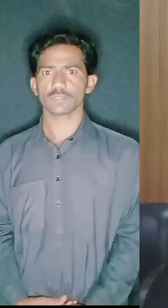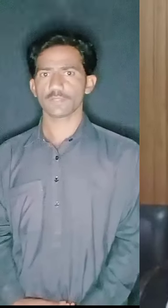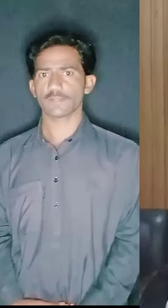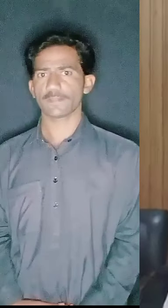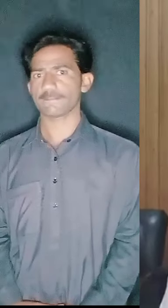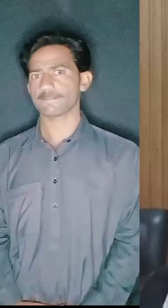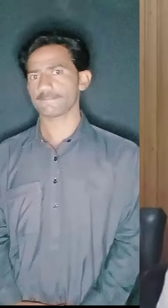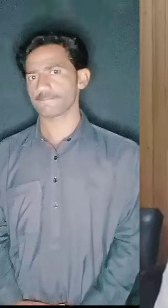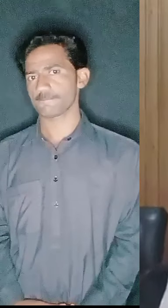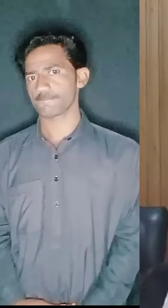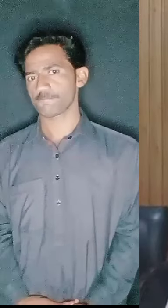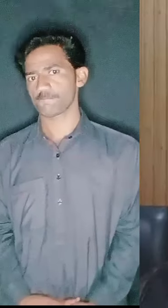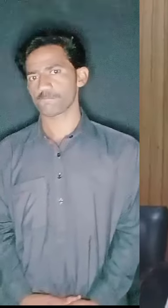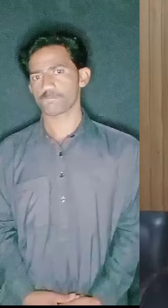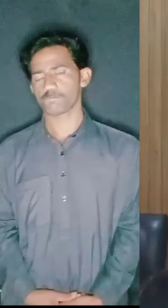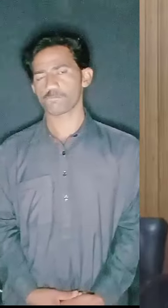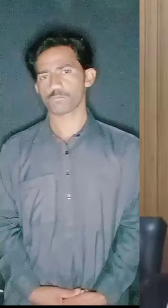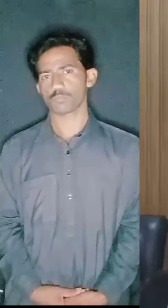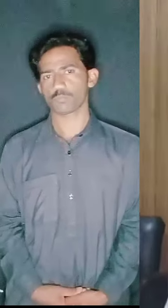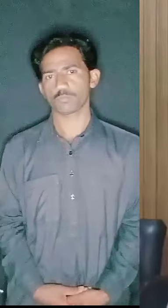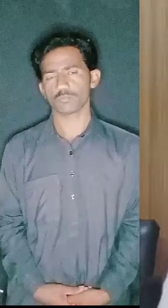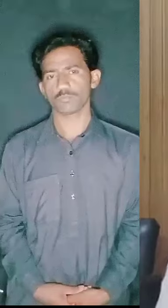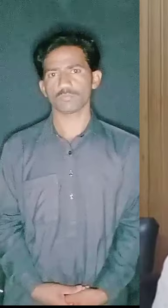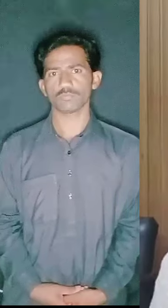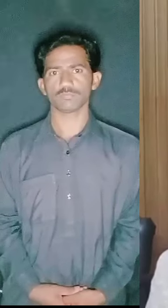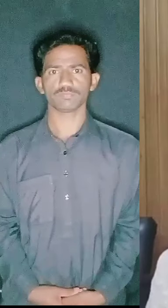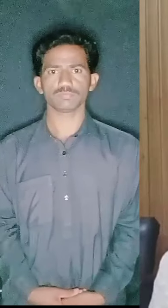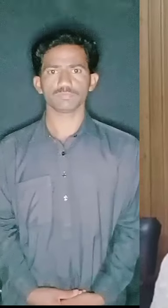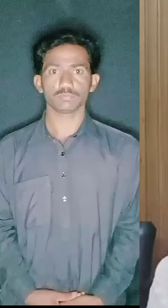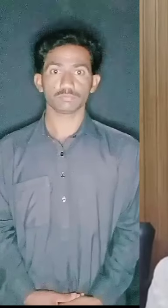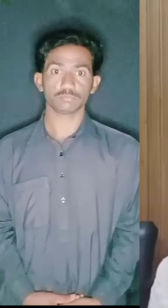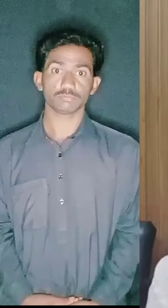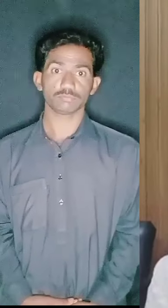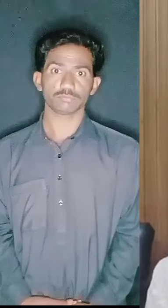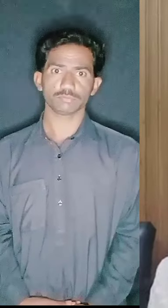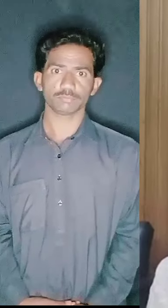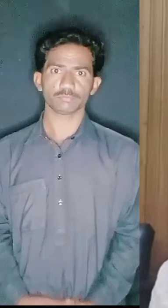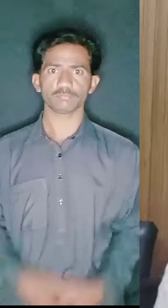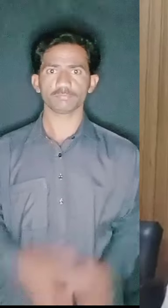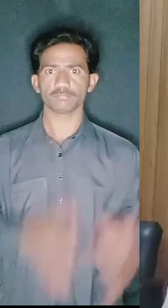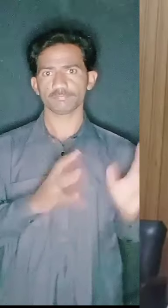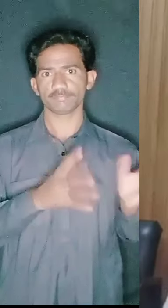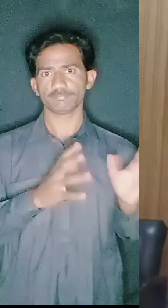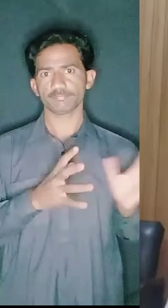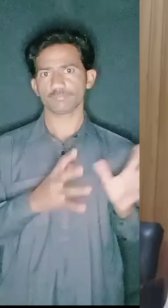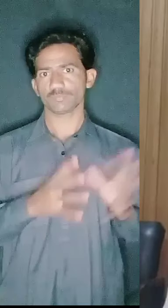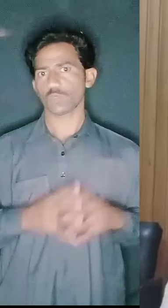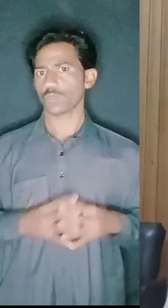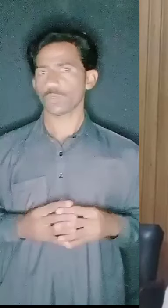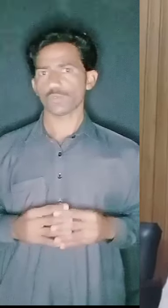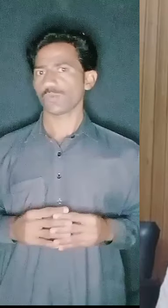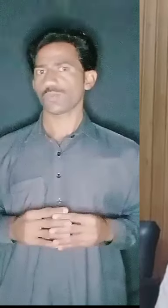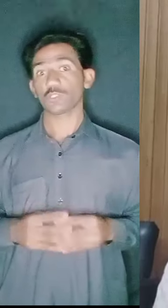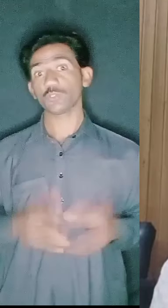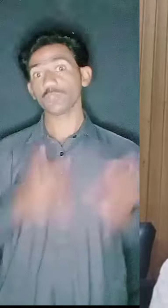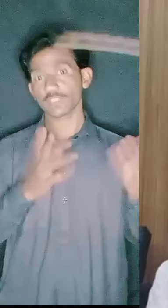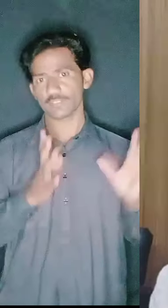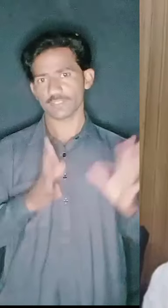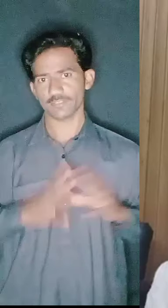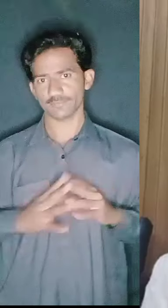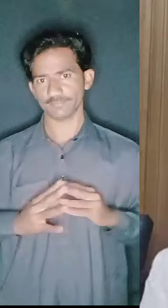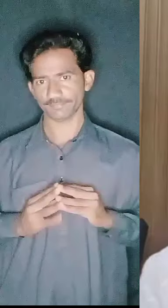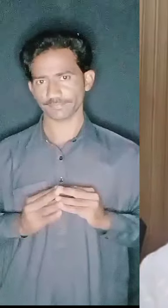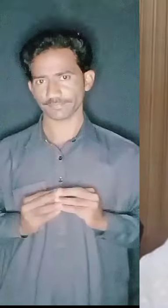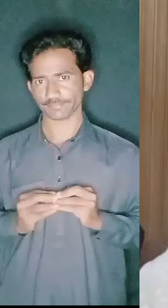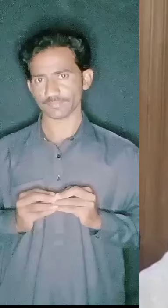होगा। अब इन्होंने खुद पसंद की शादी की, लव मैरिज थी, 17 साल चली, 5 बच्चे, उसके बाद फिर इनको